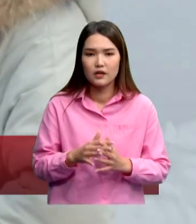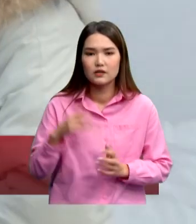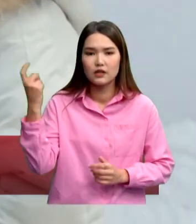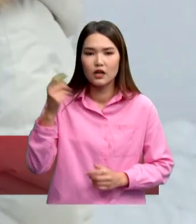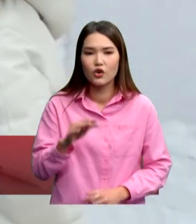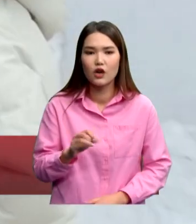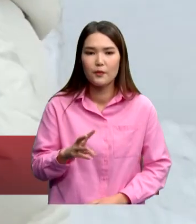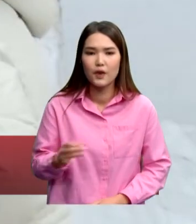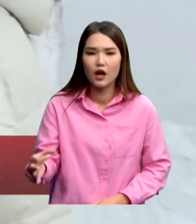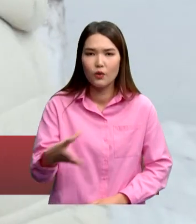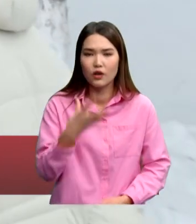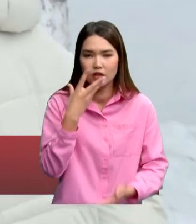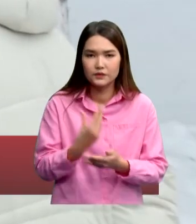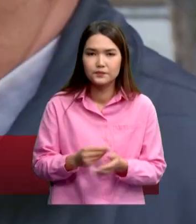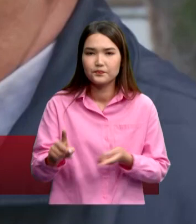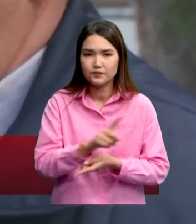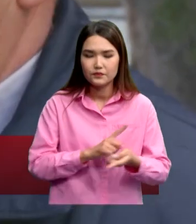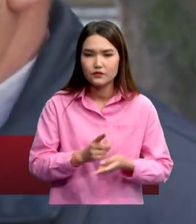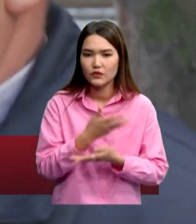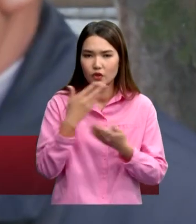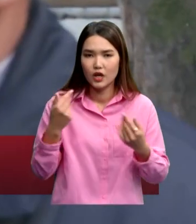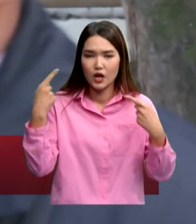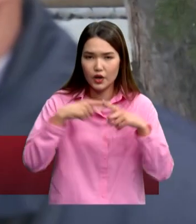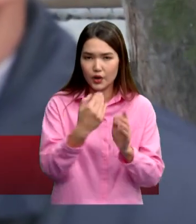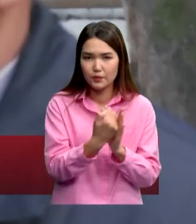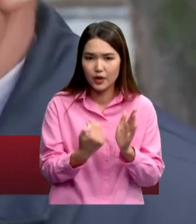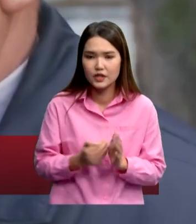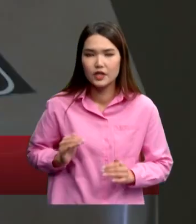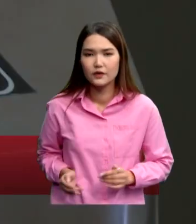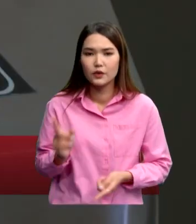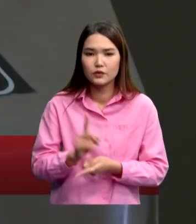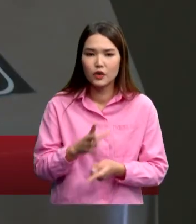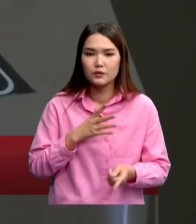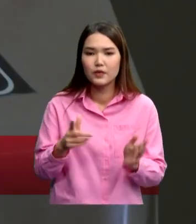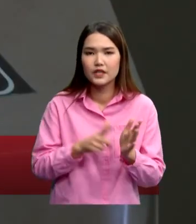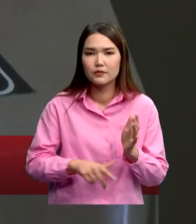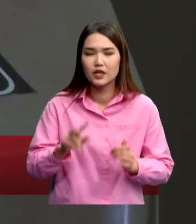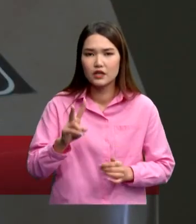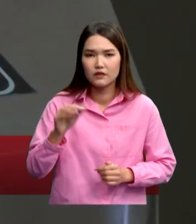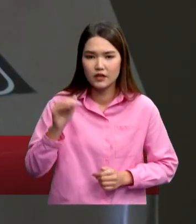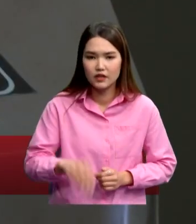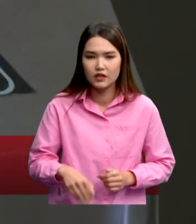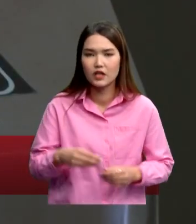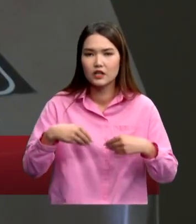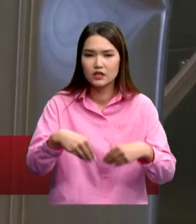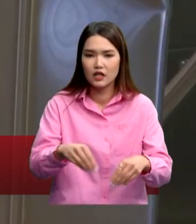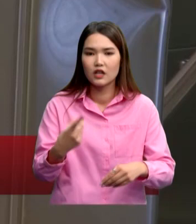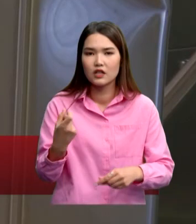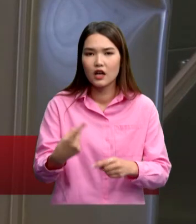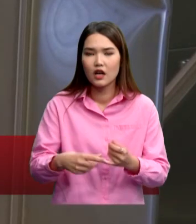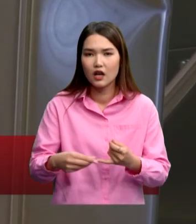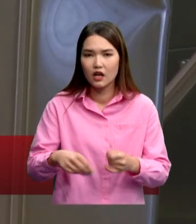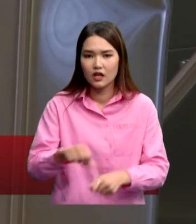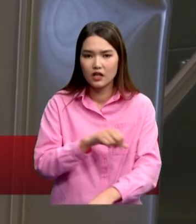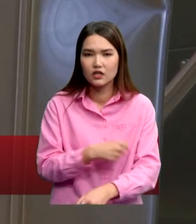жамбылской области своя неизменная позиция Фермер должен был посадить 72 тысячи саженцев на Один гектар